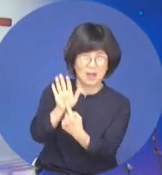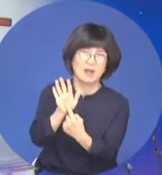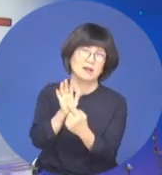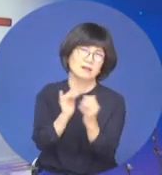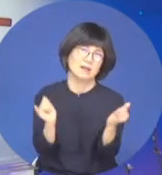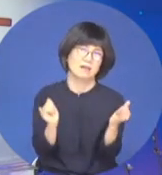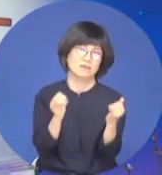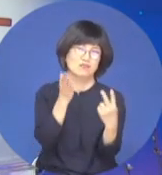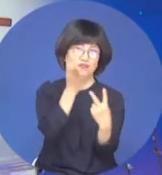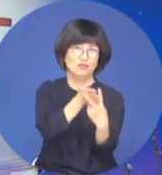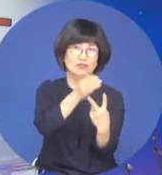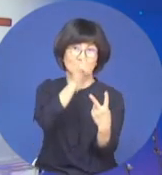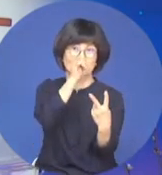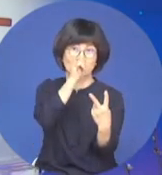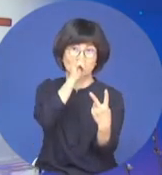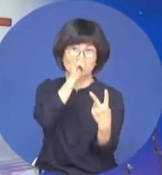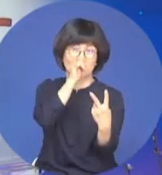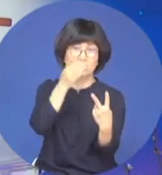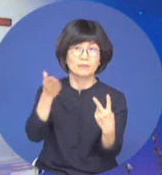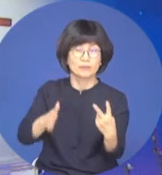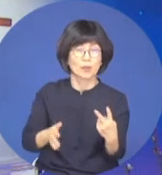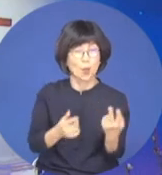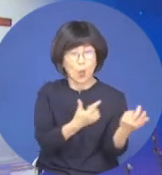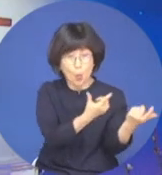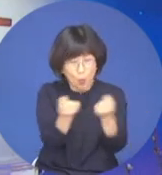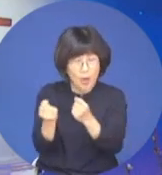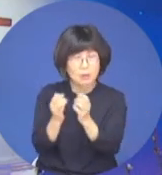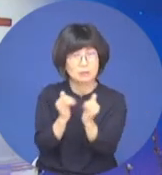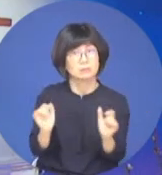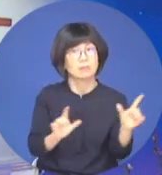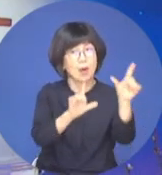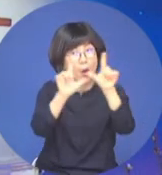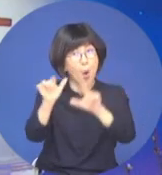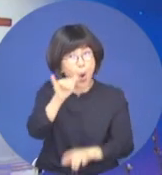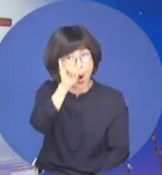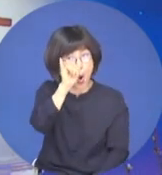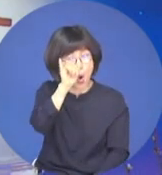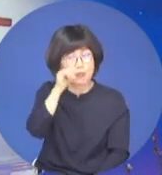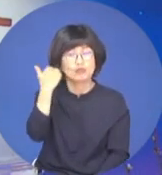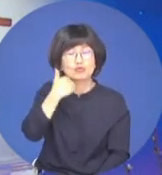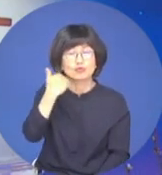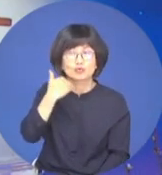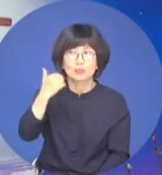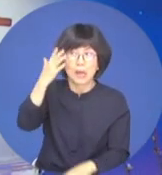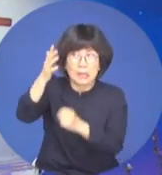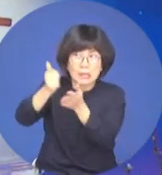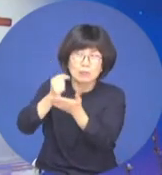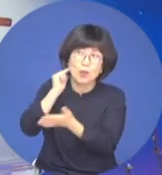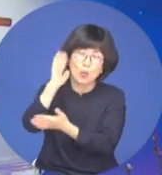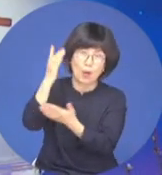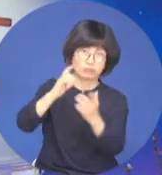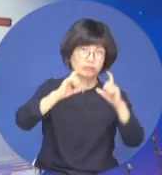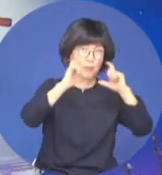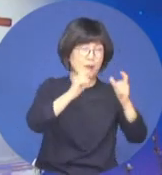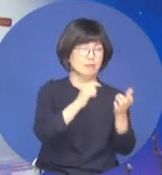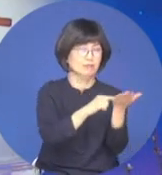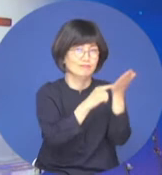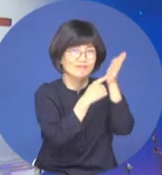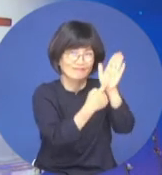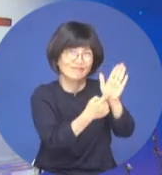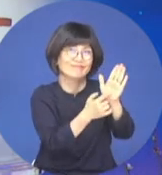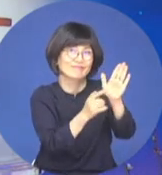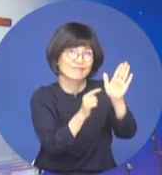여러분, 똑같은 인생을 살면서도 하나님의 영광을 선포하는 사람이 있어요. 그 사람은 어떤 사람입니까? 부흥을 보는 사람입니다.